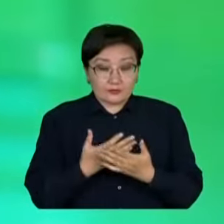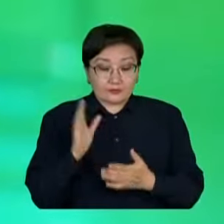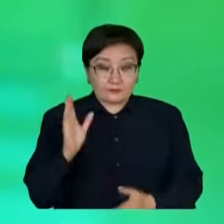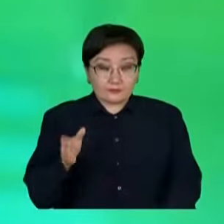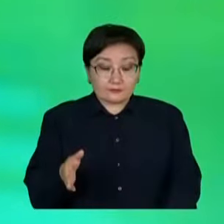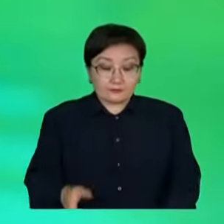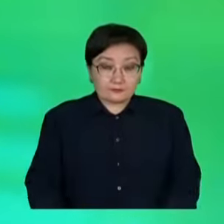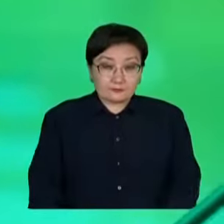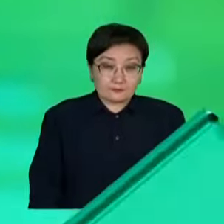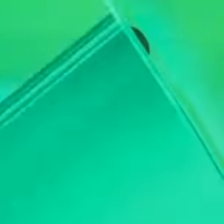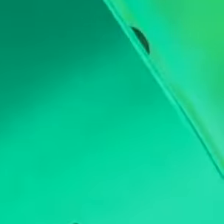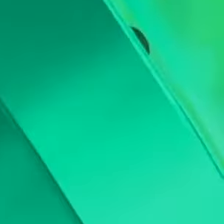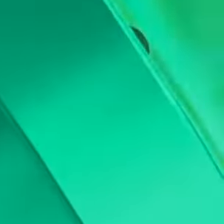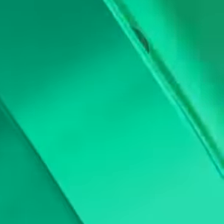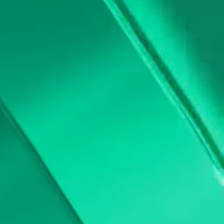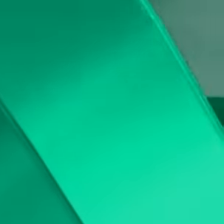көретіндеріңіз.